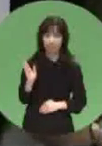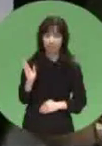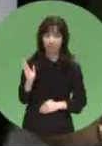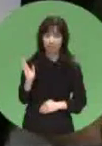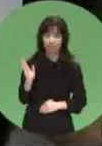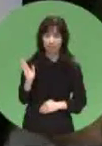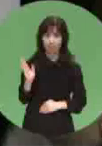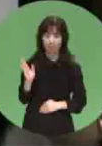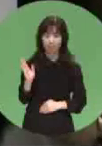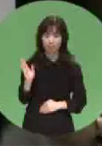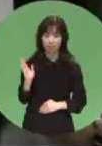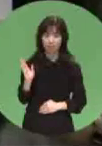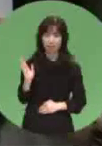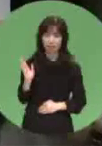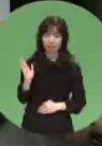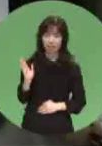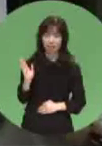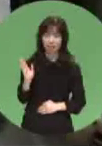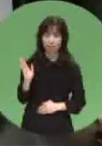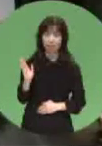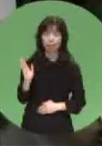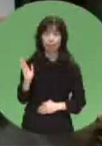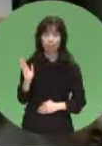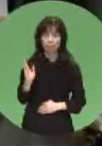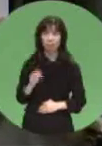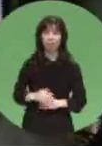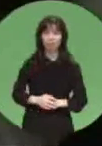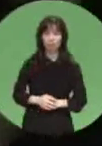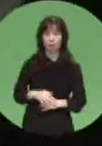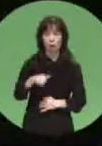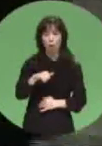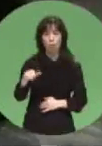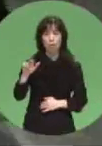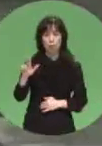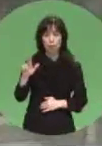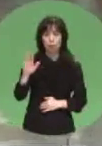ベルテラス生駒を徹底調査せよ。